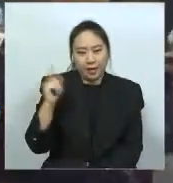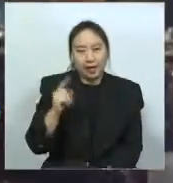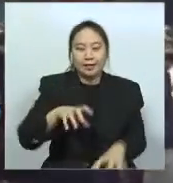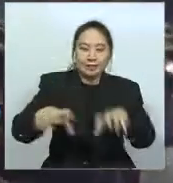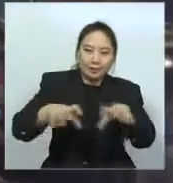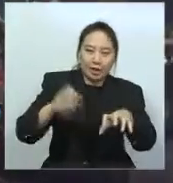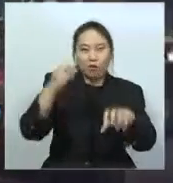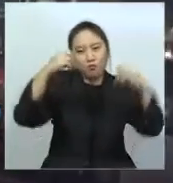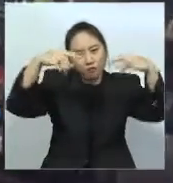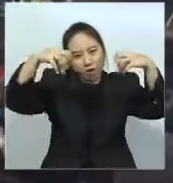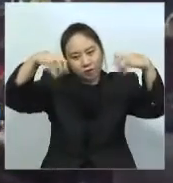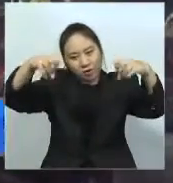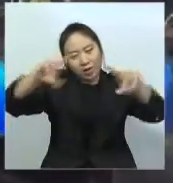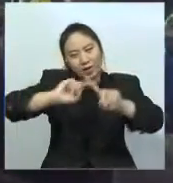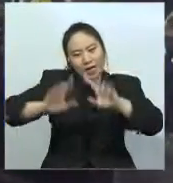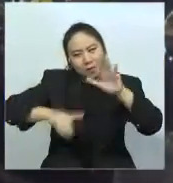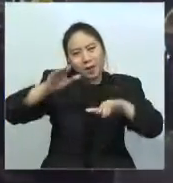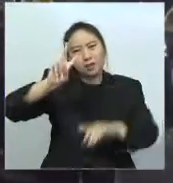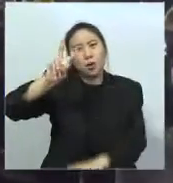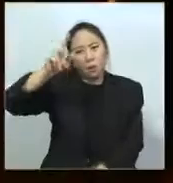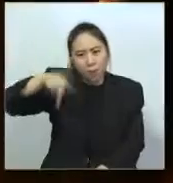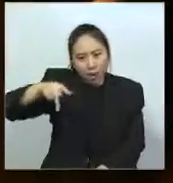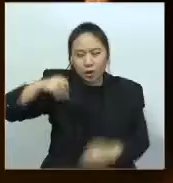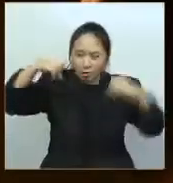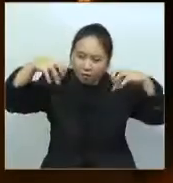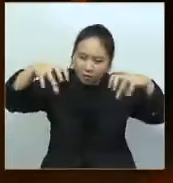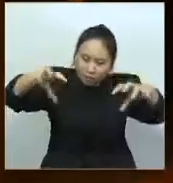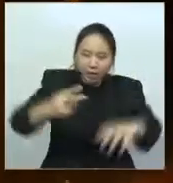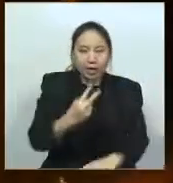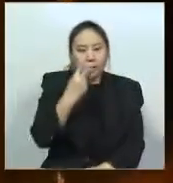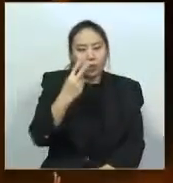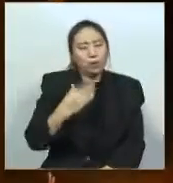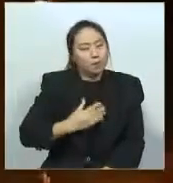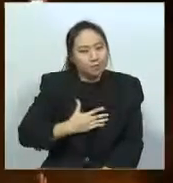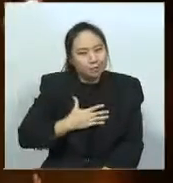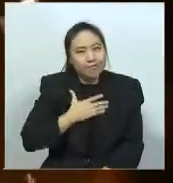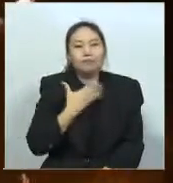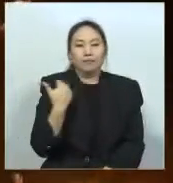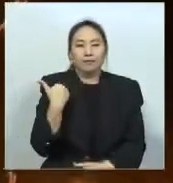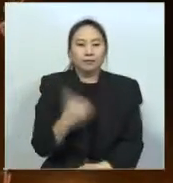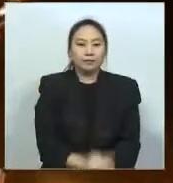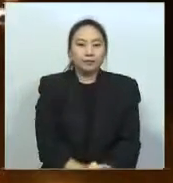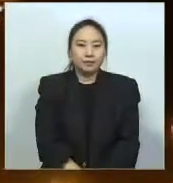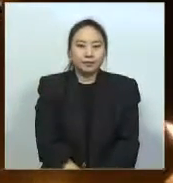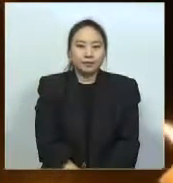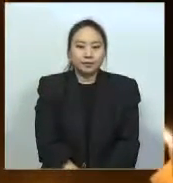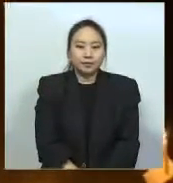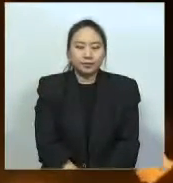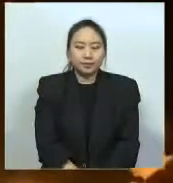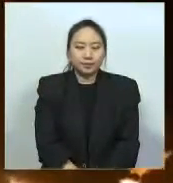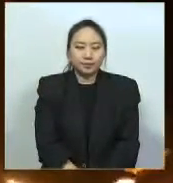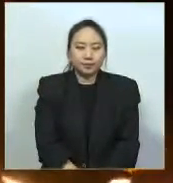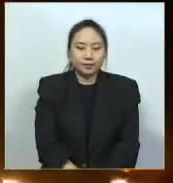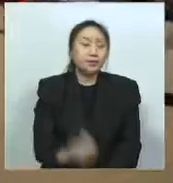กแต่งด้วยโคมหลากสีสันกว่า 2,000 ดวงเรียกว่าสร้างความประทับใจในค่ำคืนลอยกระทงได้เป็นอย่างดีค่ะ